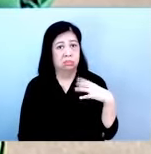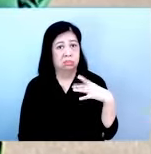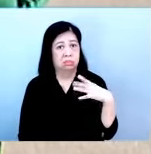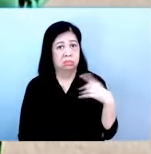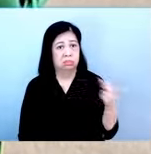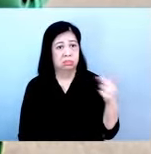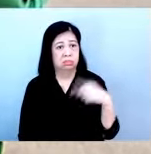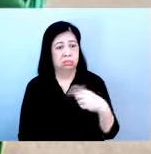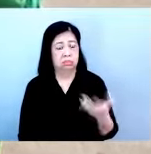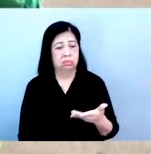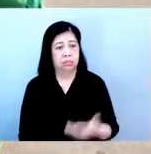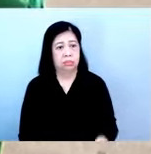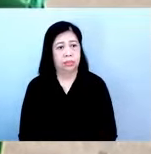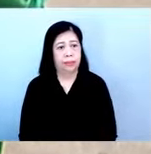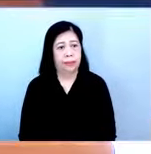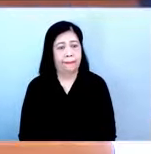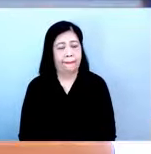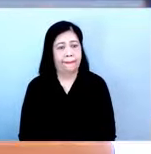dito.